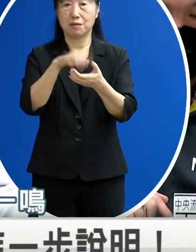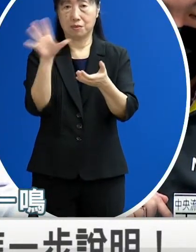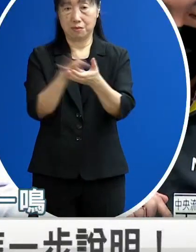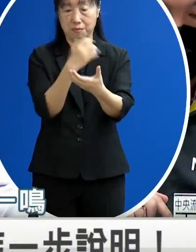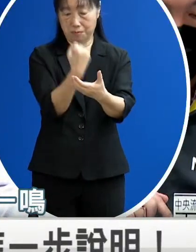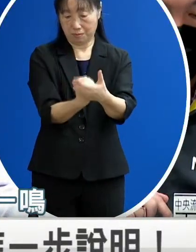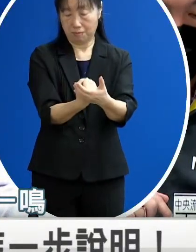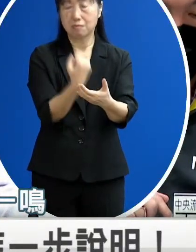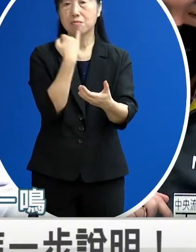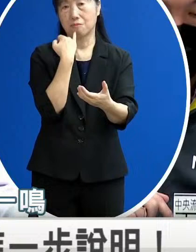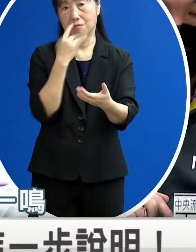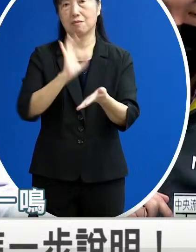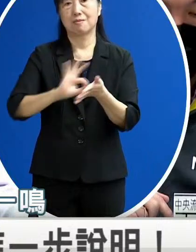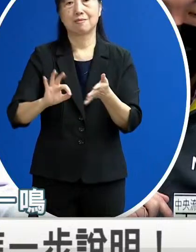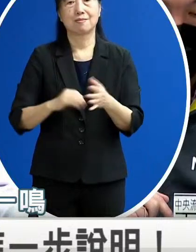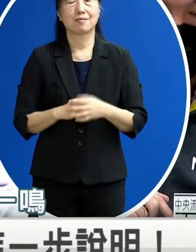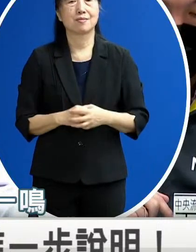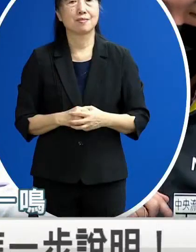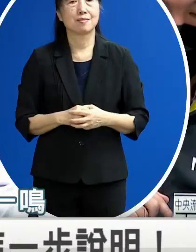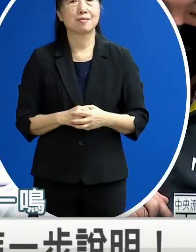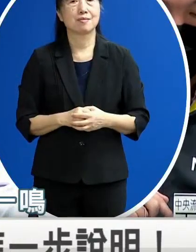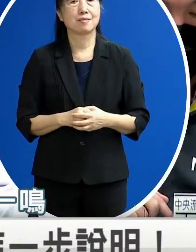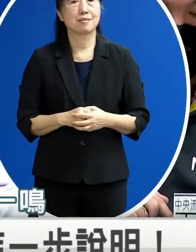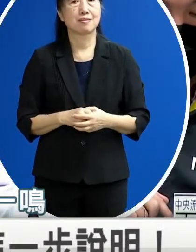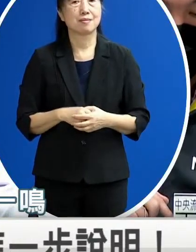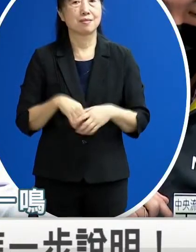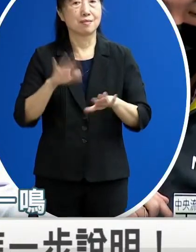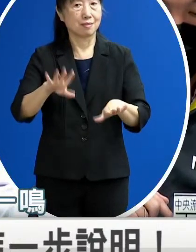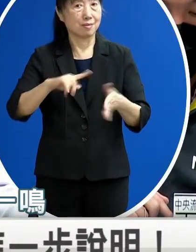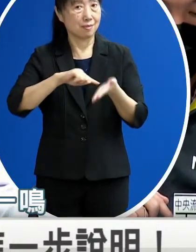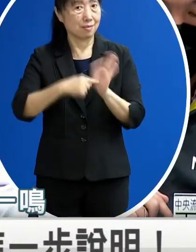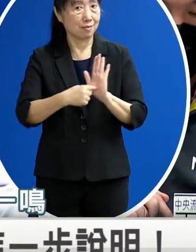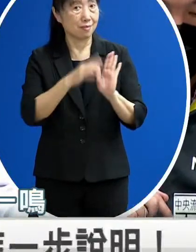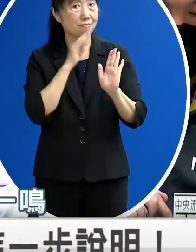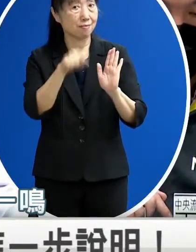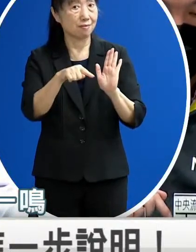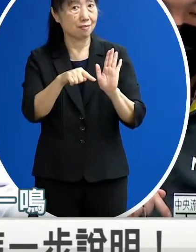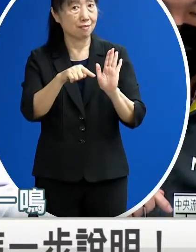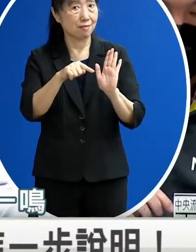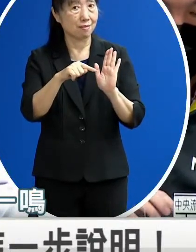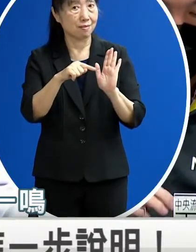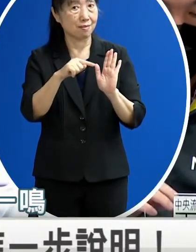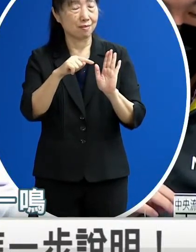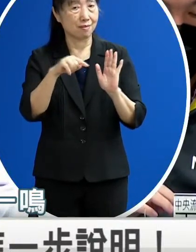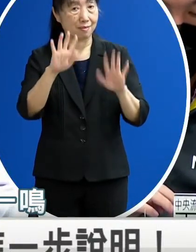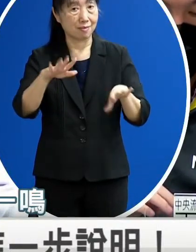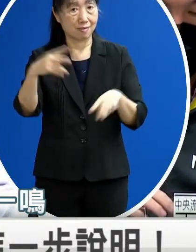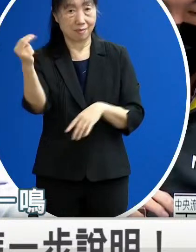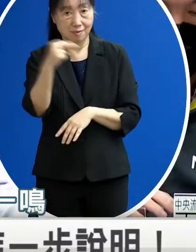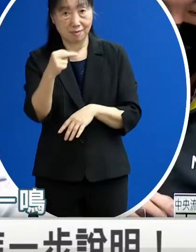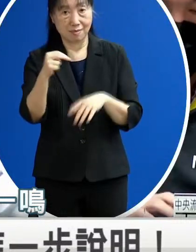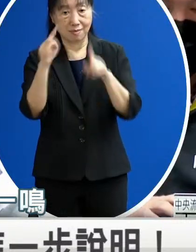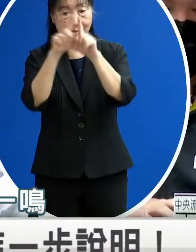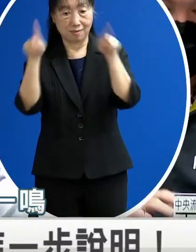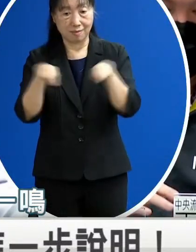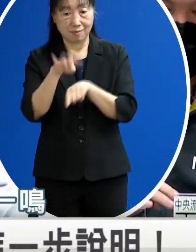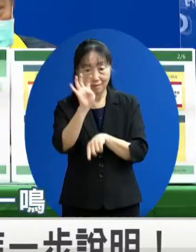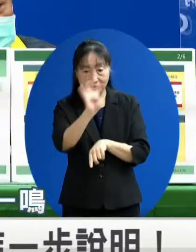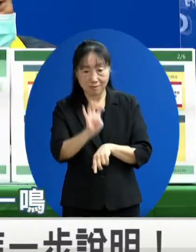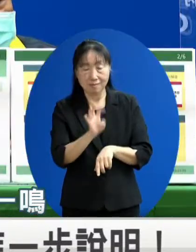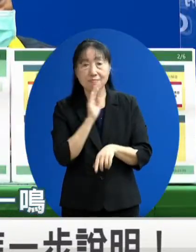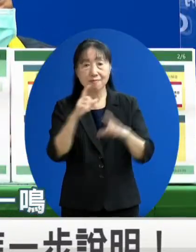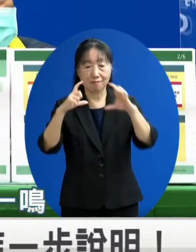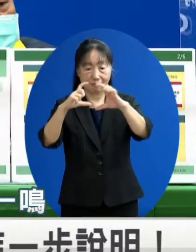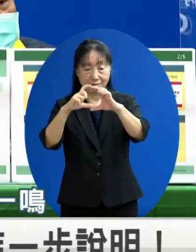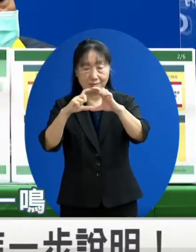可以来做使用。那现在呈现的这个 QR code 现在画面上这个 QR